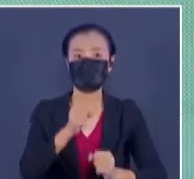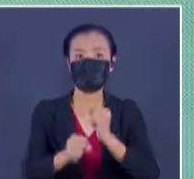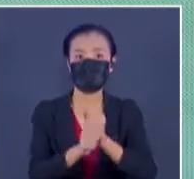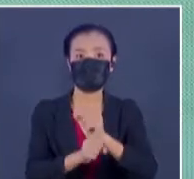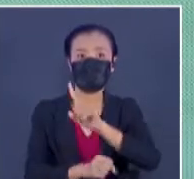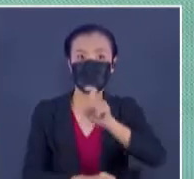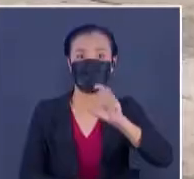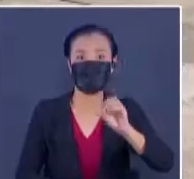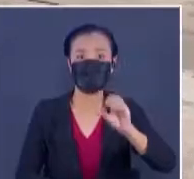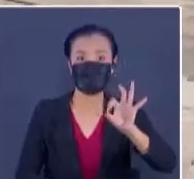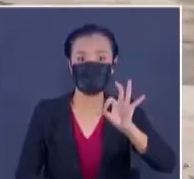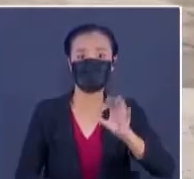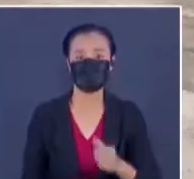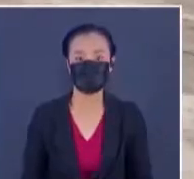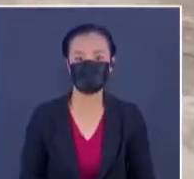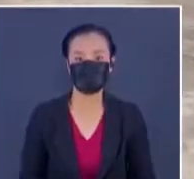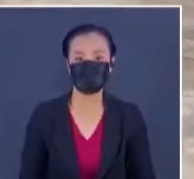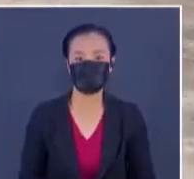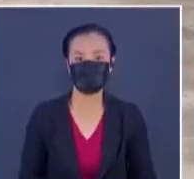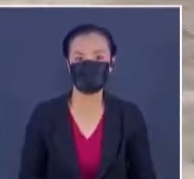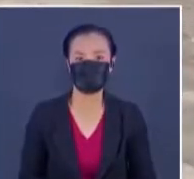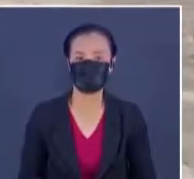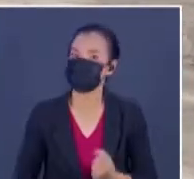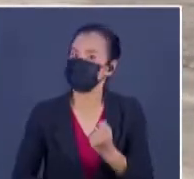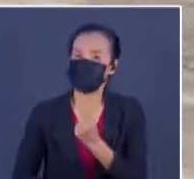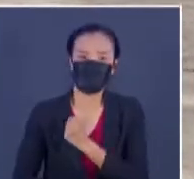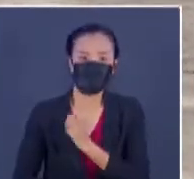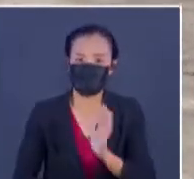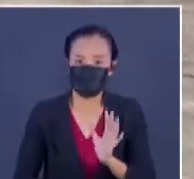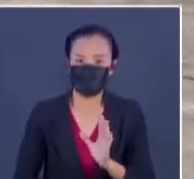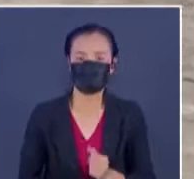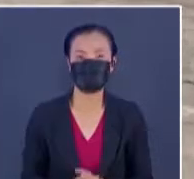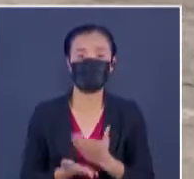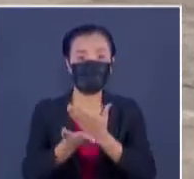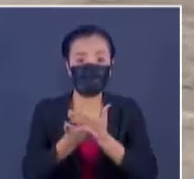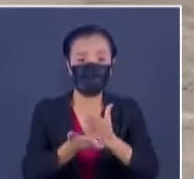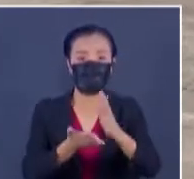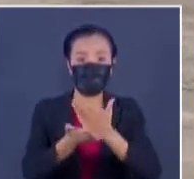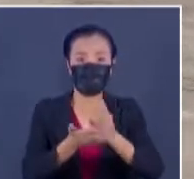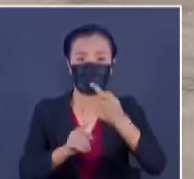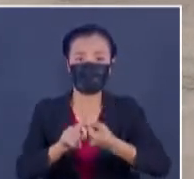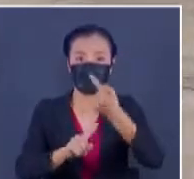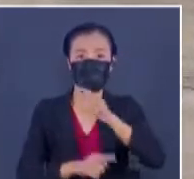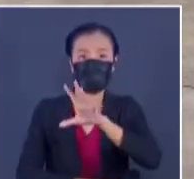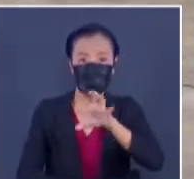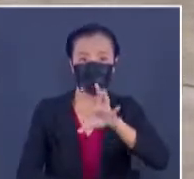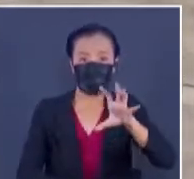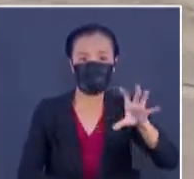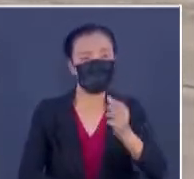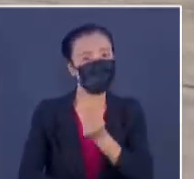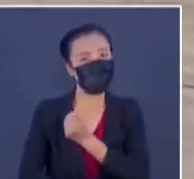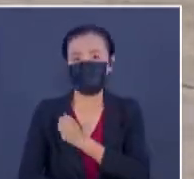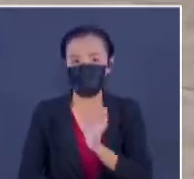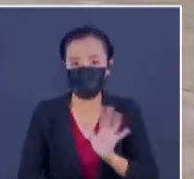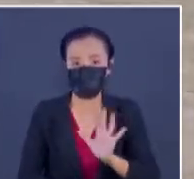ปีครับแบบนี้บอกไม่ไหวนะครับถ้าจะต้องผ่อนกันเดือนละ500บาทแบบนี้ไม่ไหวจริ